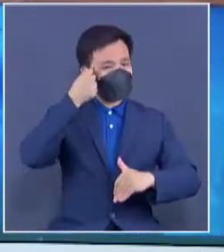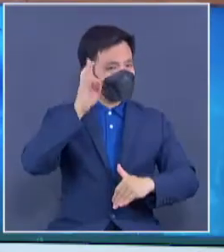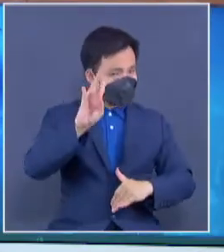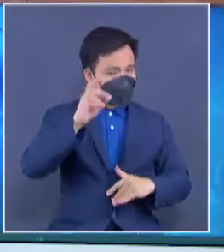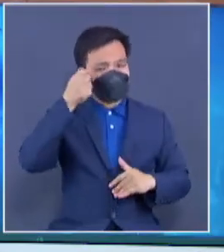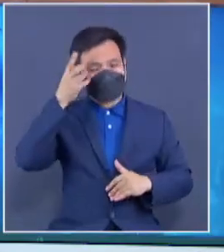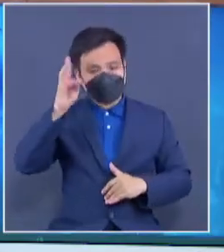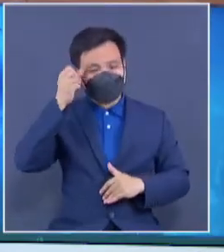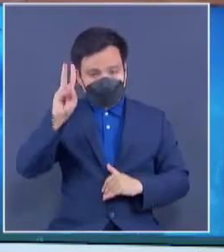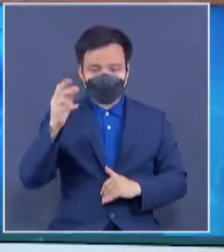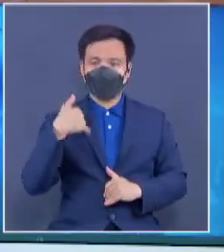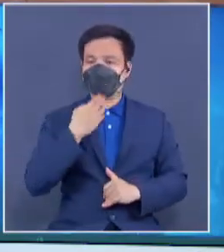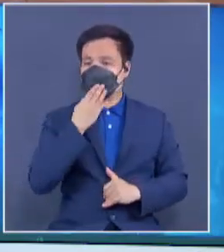ไม่มาอีกก็ออกหมายจับได้ค่ะครับถ้า